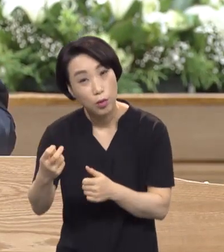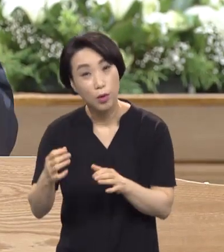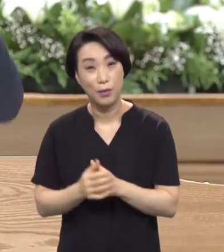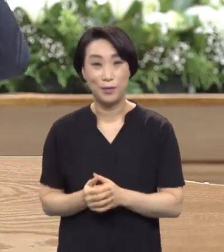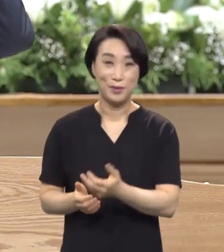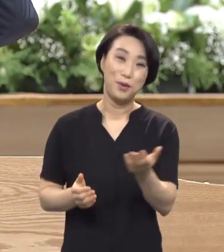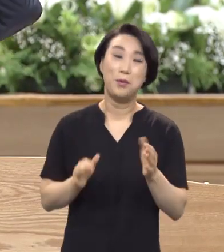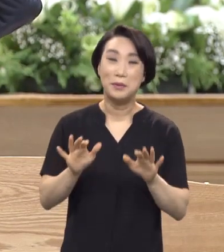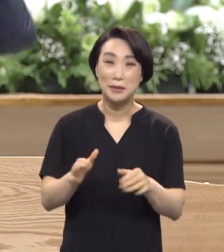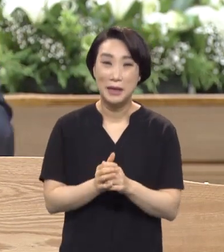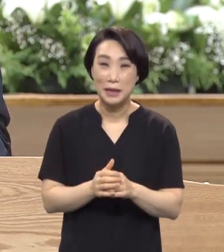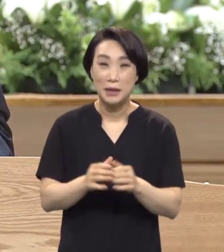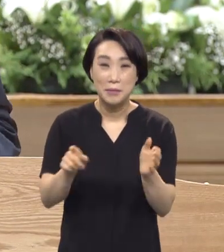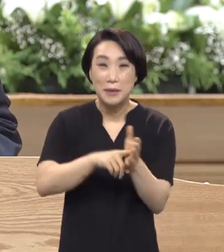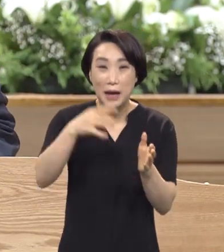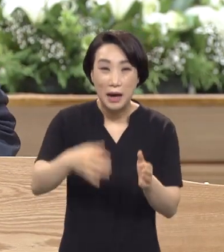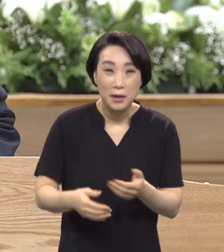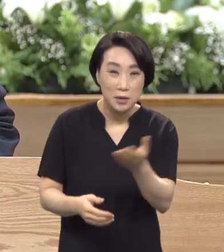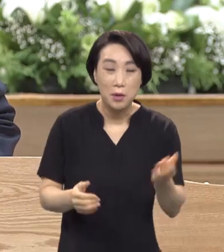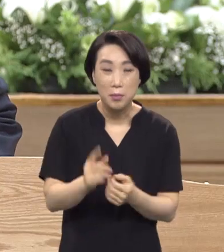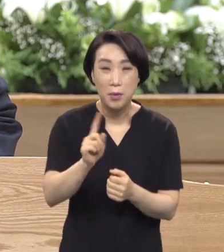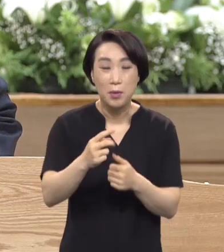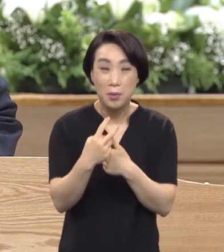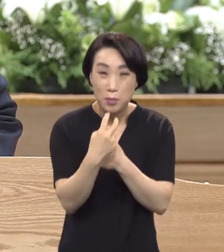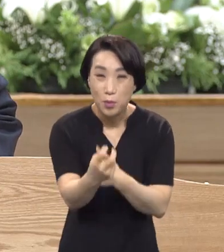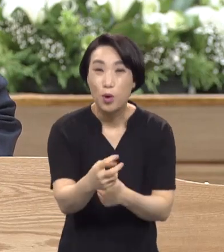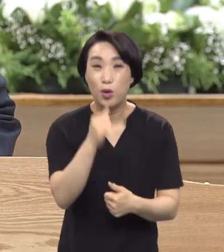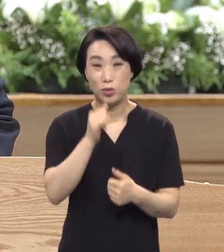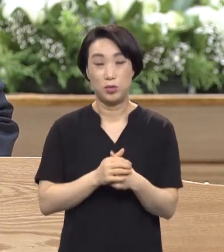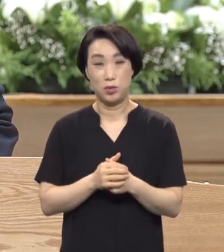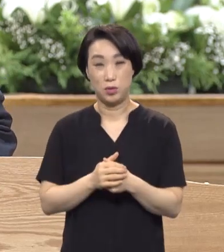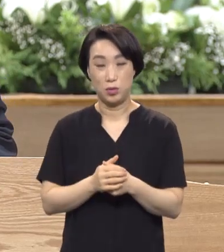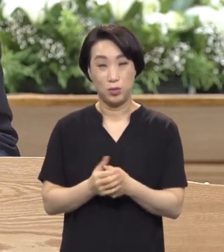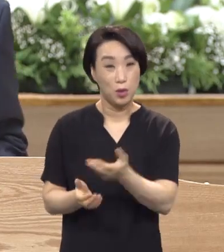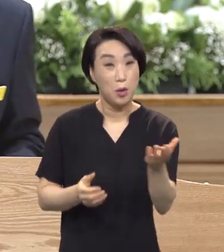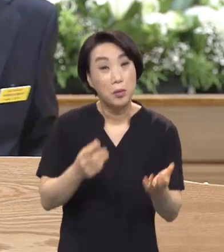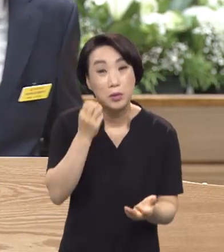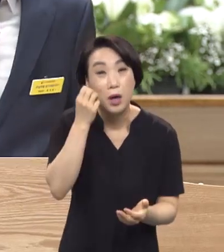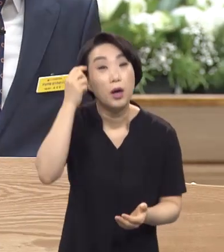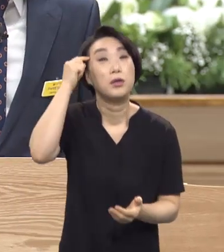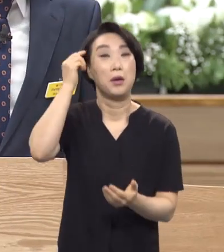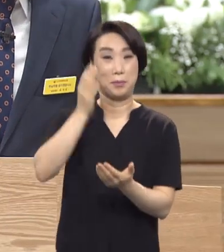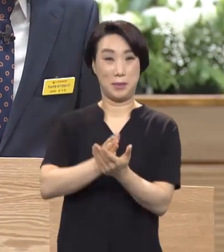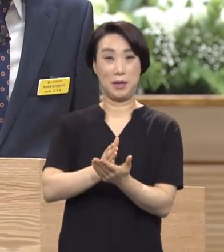이 세상은 반드시 미워하게 돼 있으니 이상히 여기지 마라.